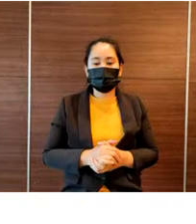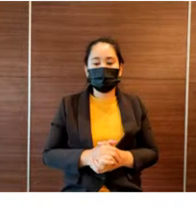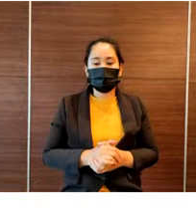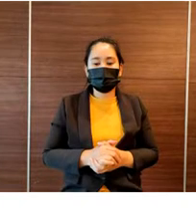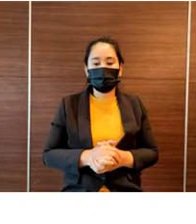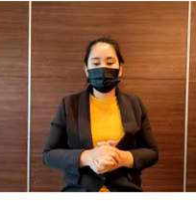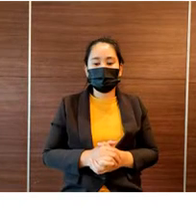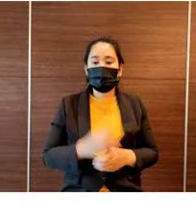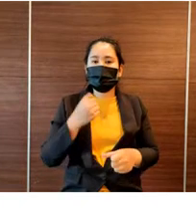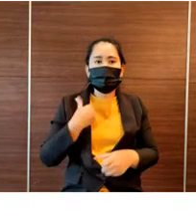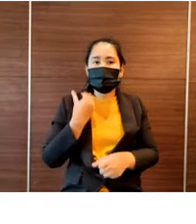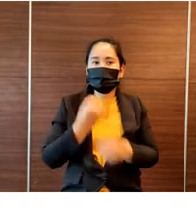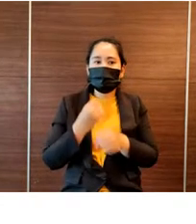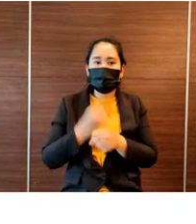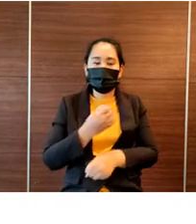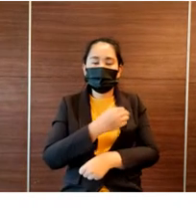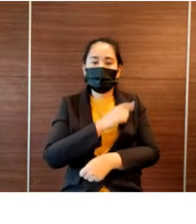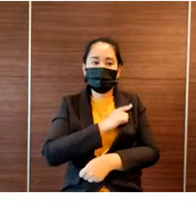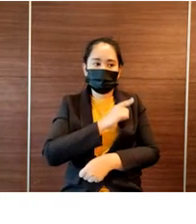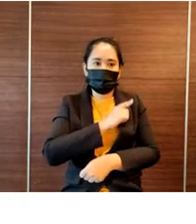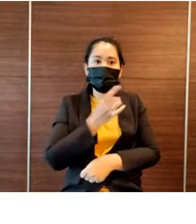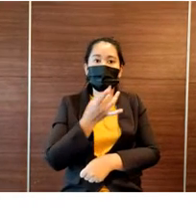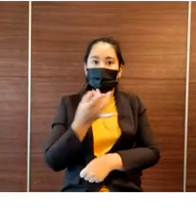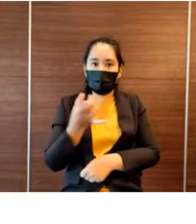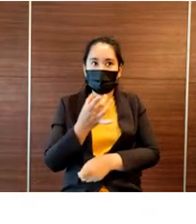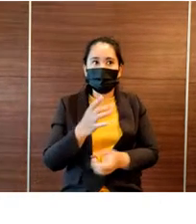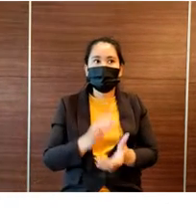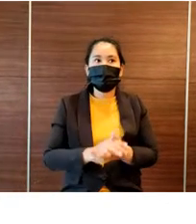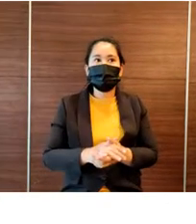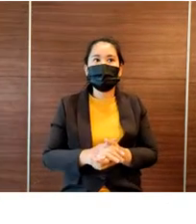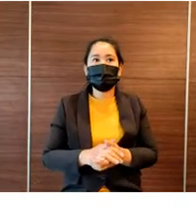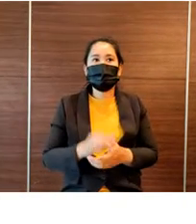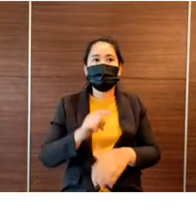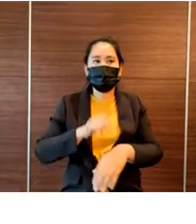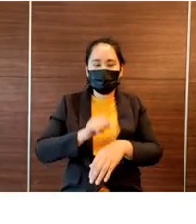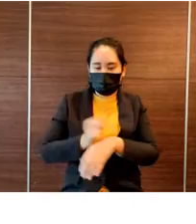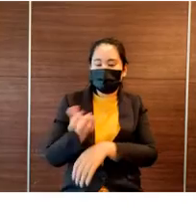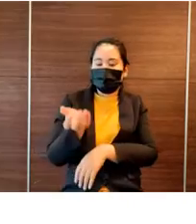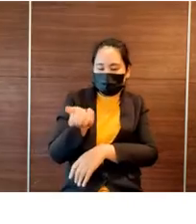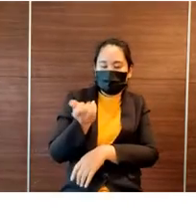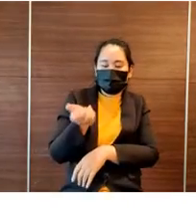จะถามมาว่าทำอะไรบ้างเพราะที่ฉันจะใช้เวลากินของคุณดินไปนะคะ